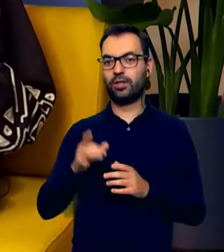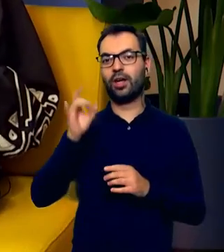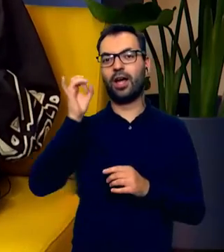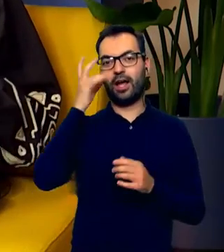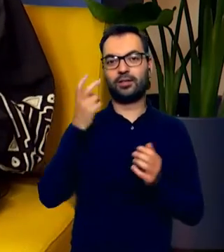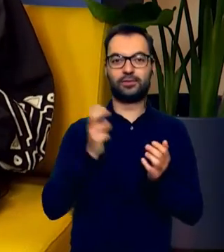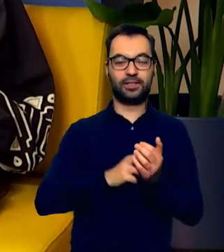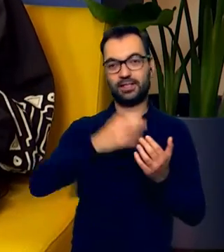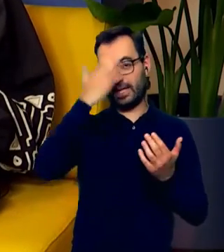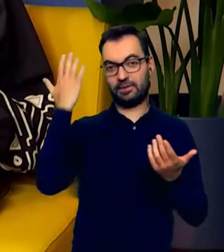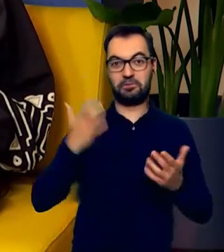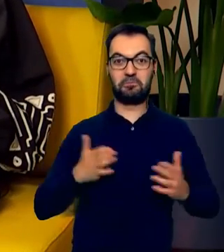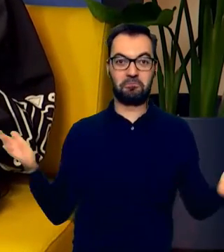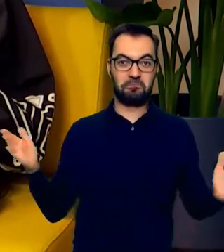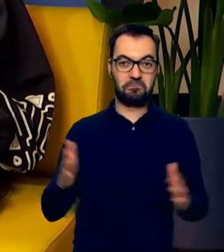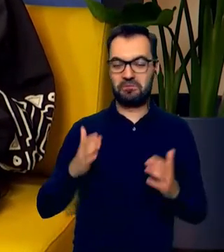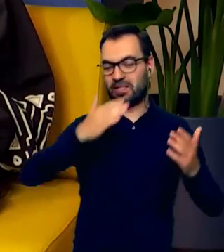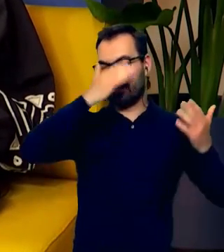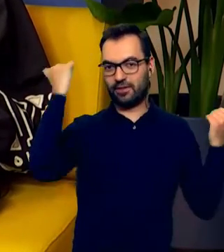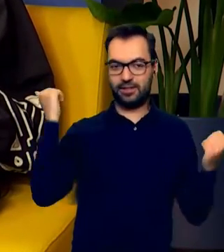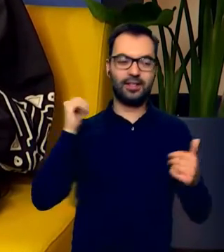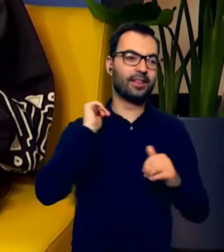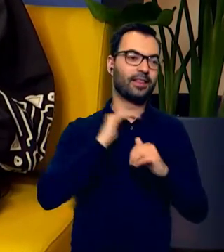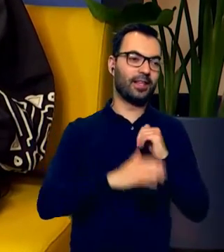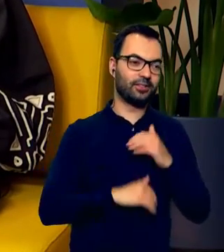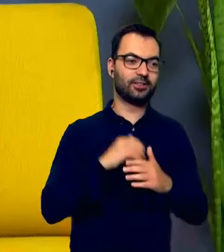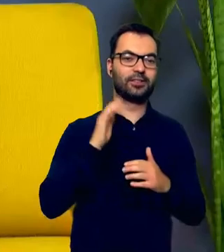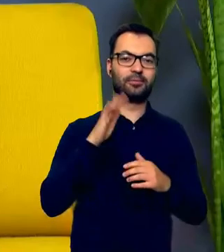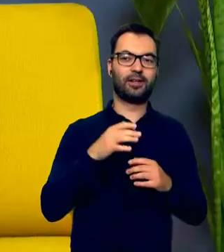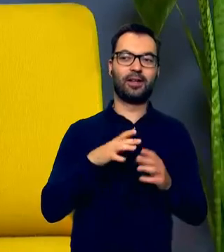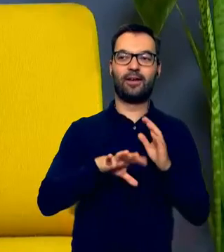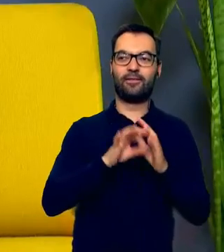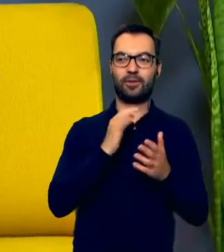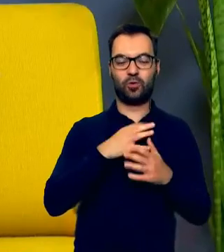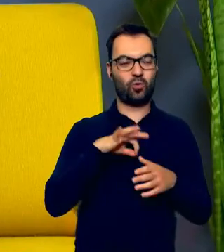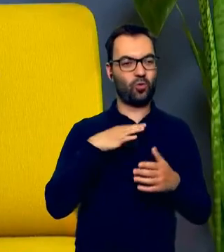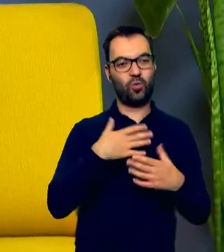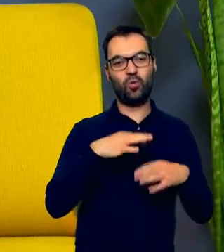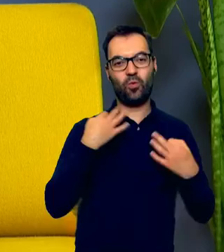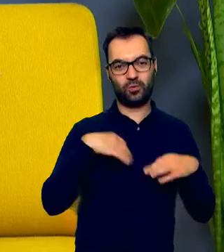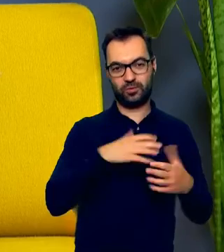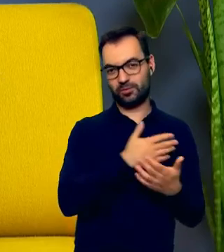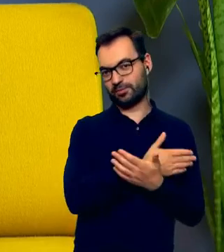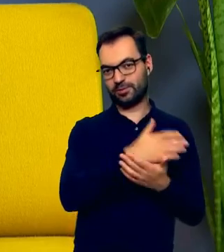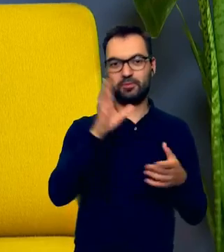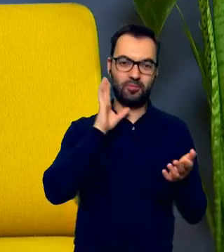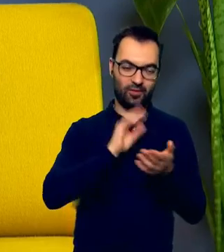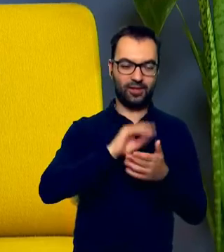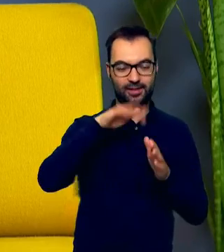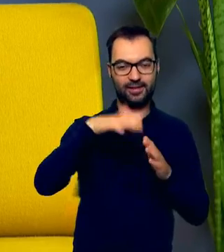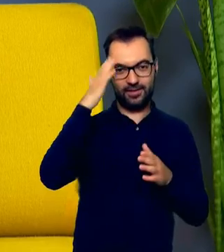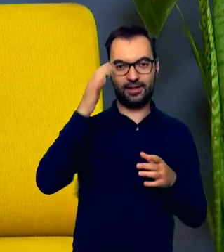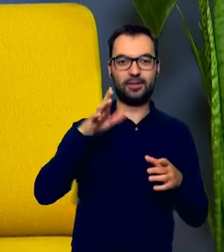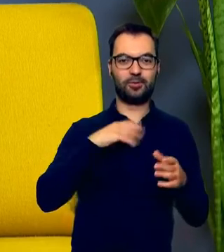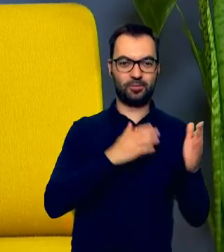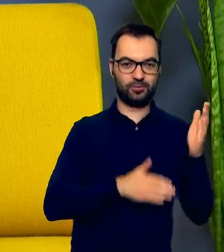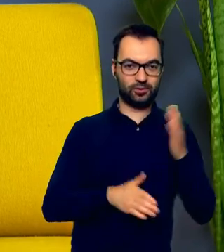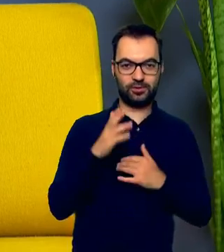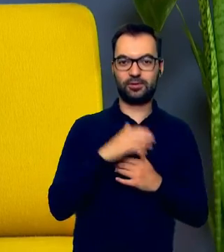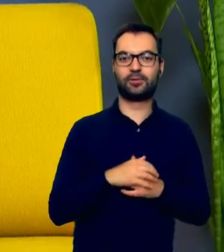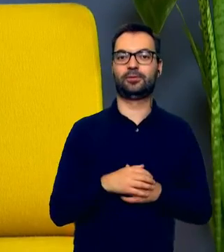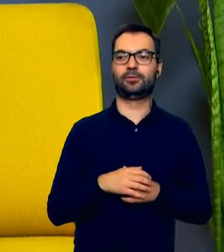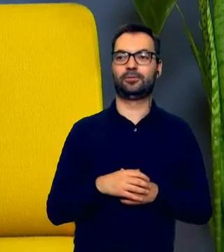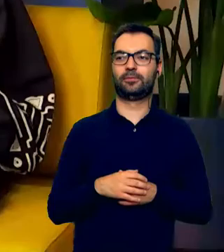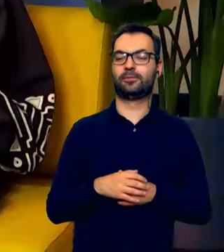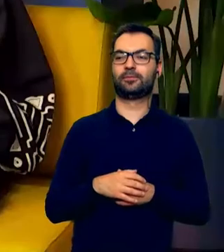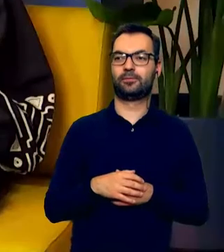człowiek się budzi rano i nigdy nie wie po prostu, jaki ma rozmiar. Wiesz. Na szczęście ma szeroki wybór już strojów, dzięki temu, że to się powtarza. I że można się przygotować na kolejną